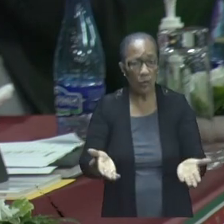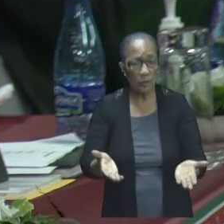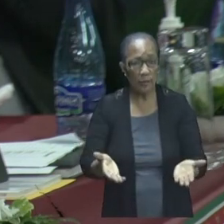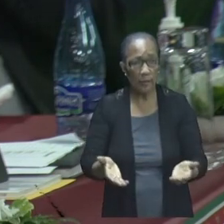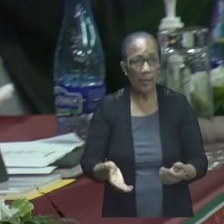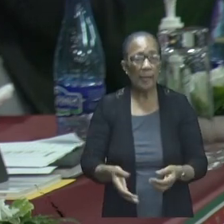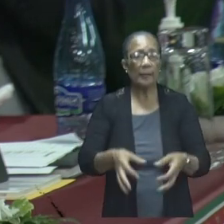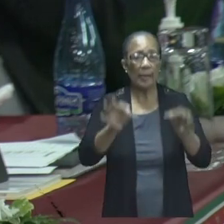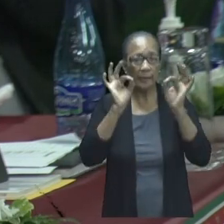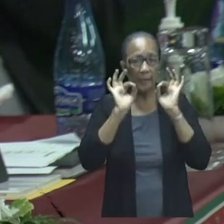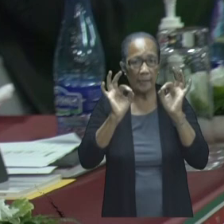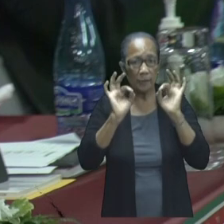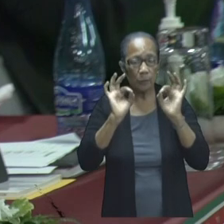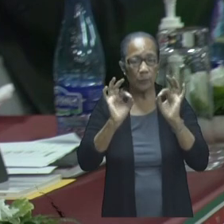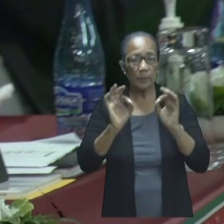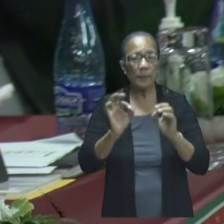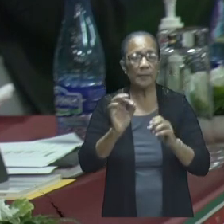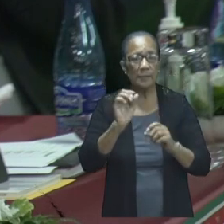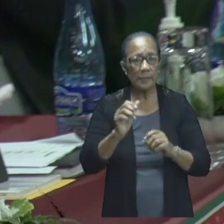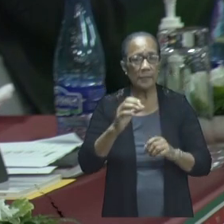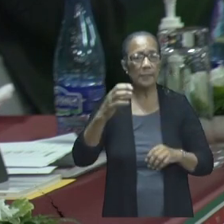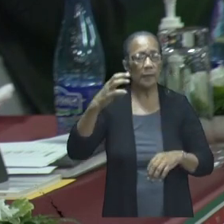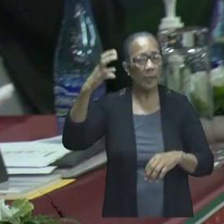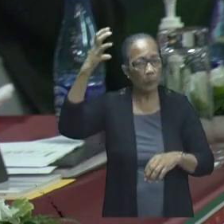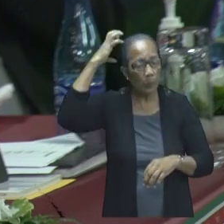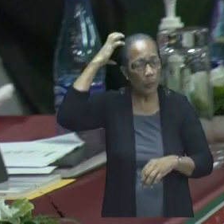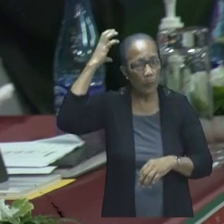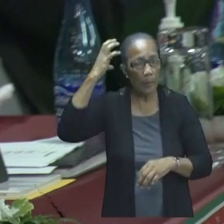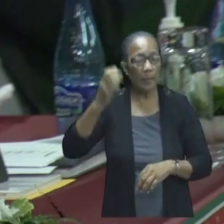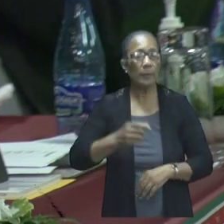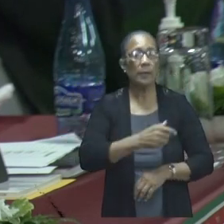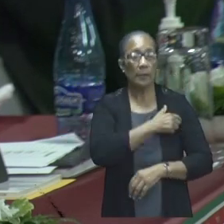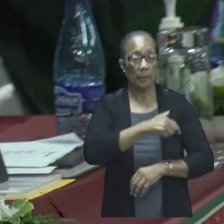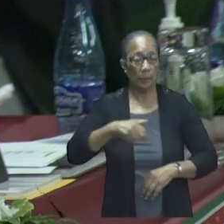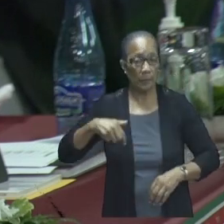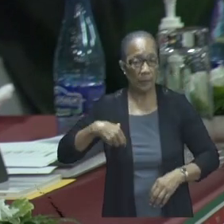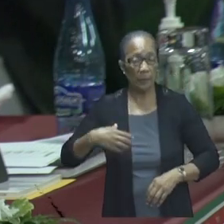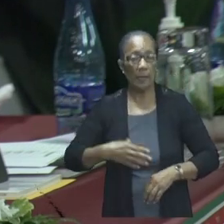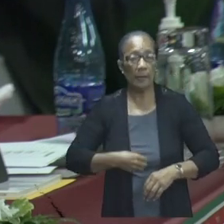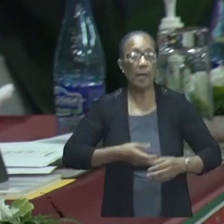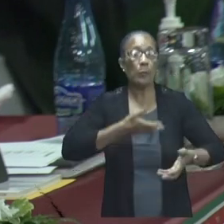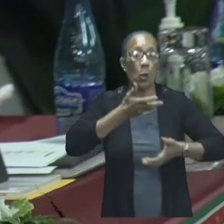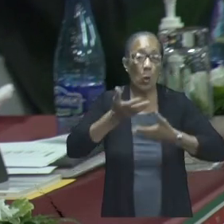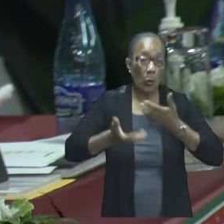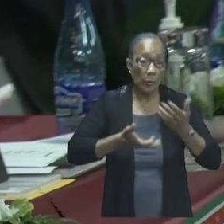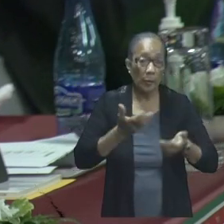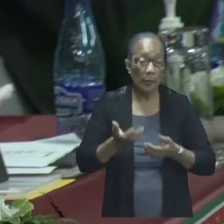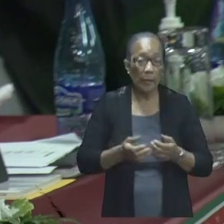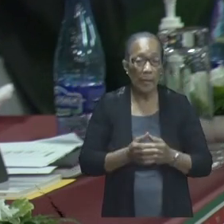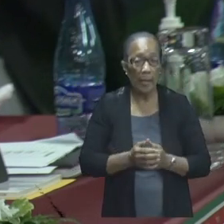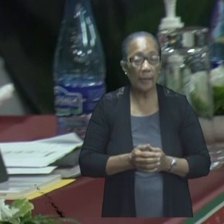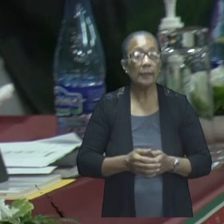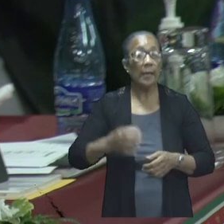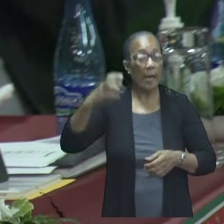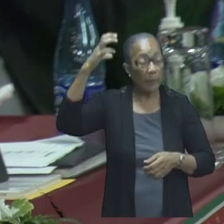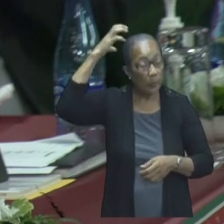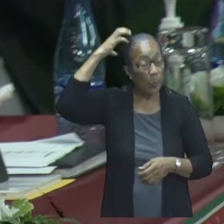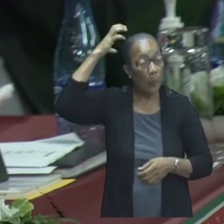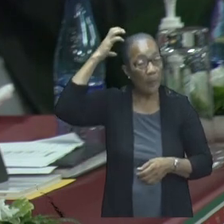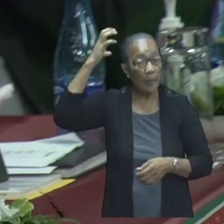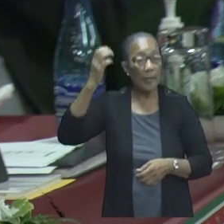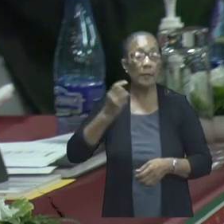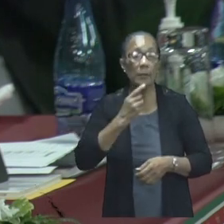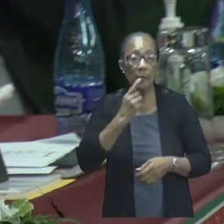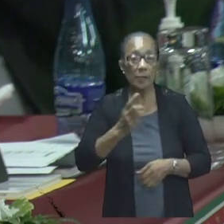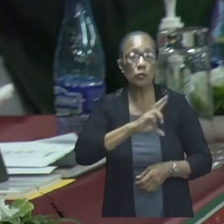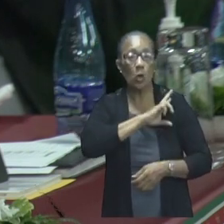van ons probleem en de president heeft het uitgelegd de kern van ons probleem is